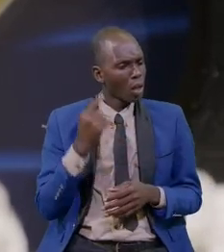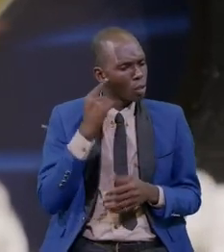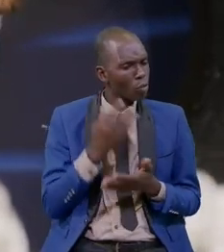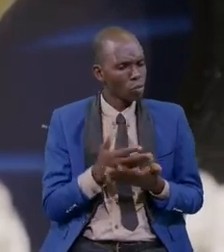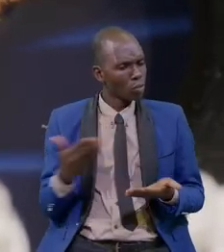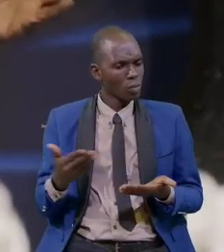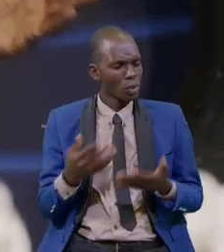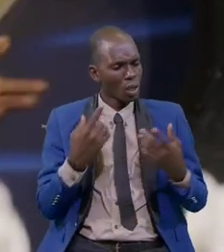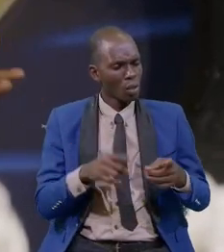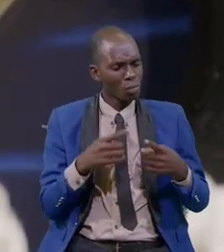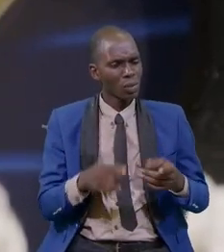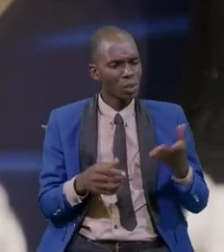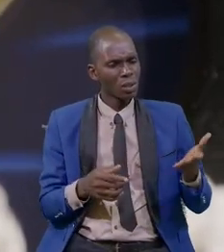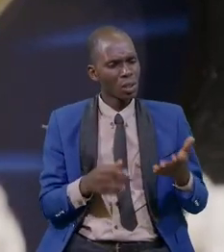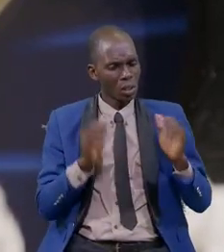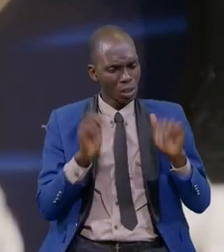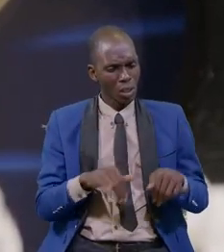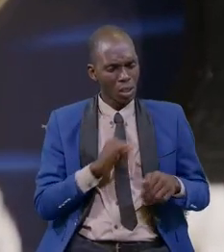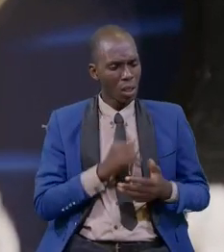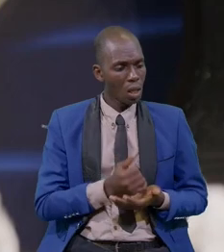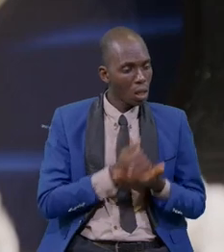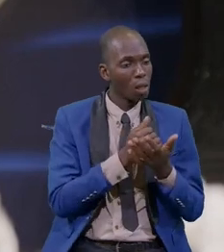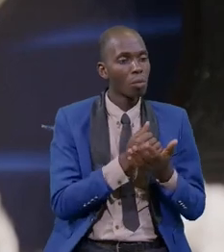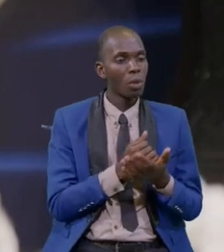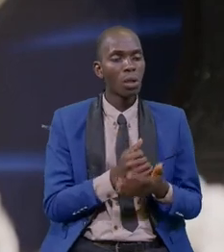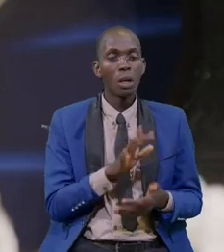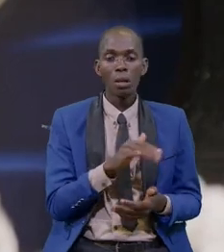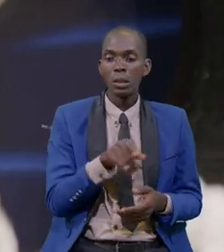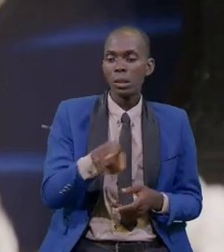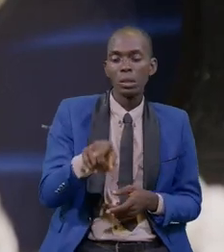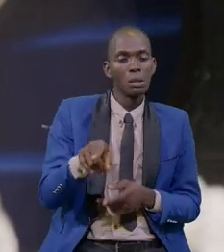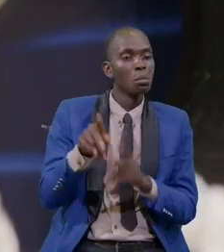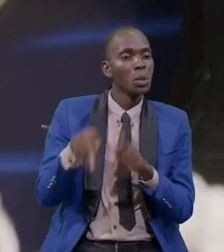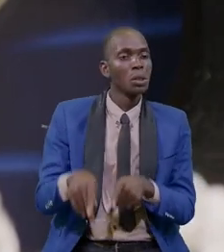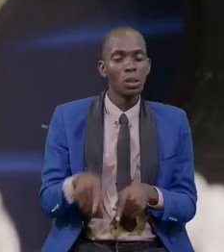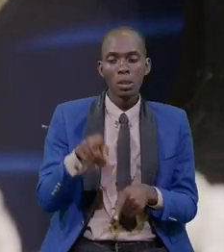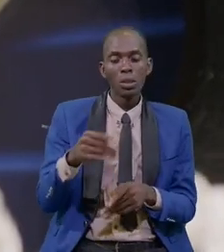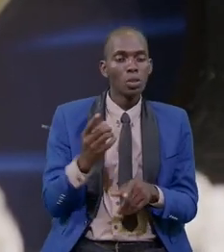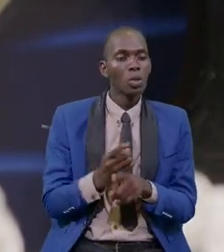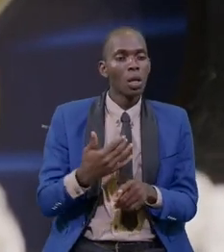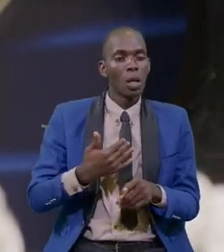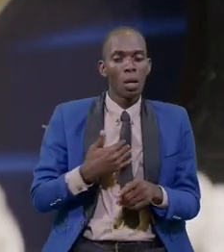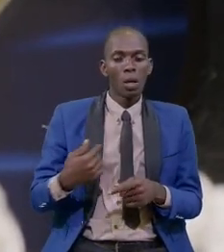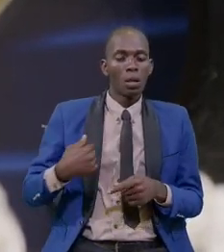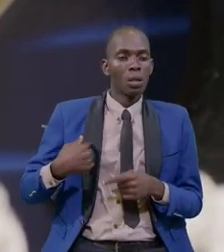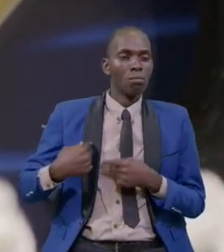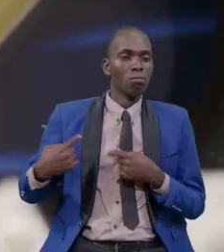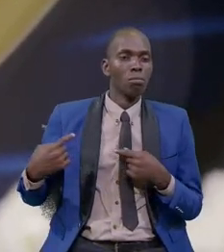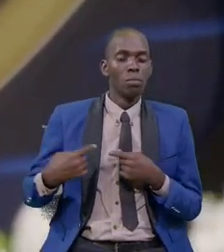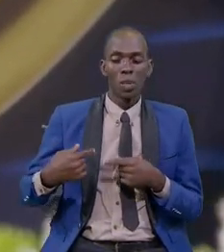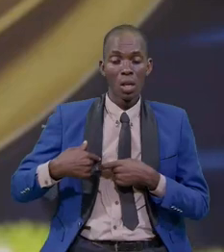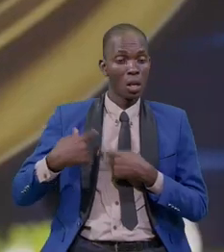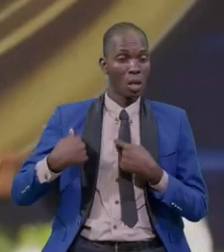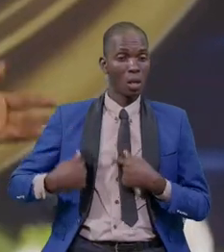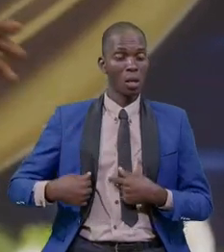que je peux vous aider? En quoi puis-je vous aider? Voilà, c'est cette personne. Il a commencé et il a eu l'attaque. Il a eu la